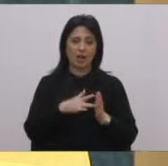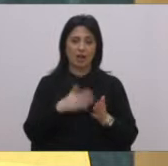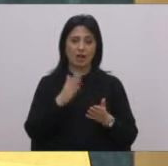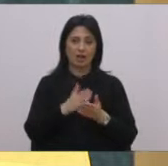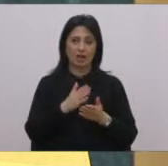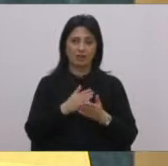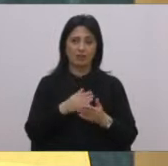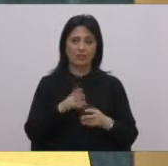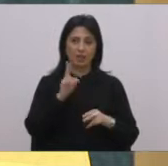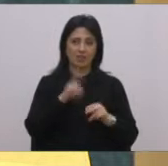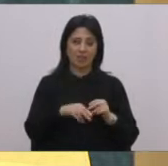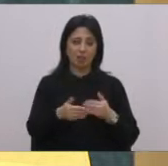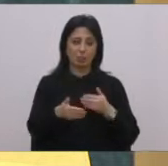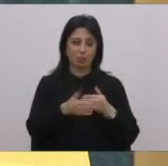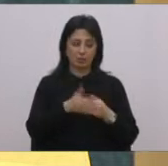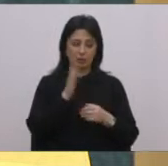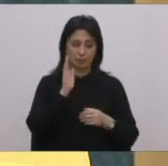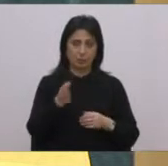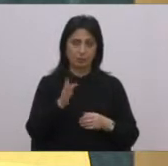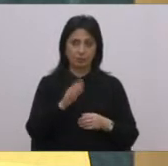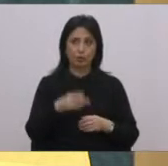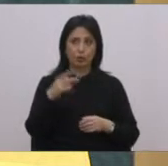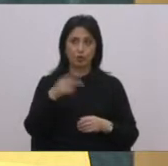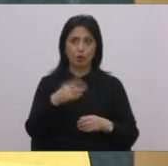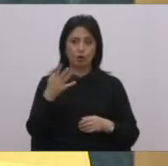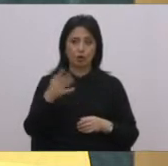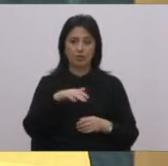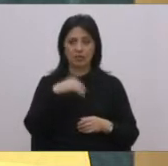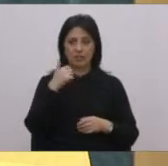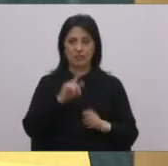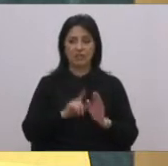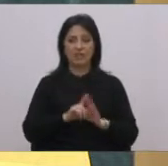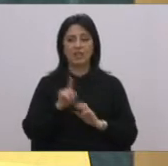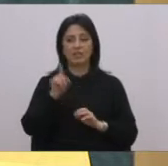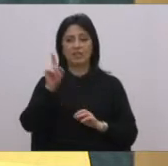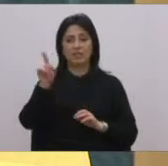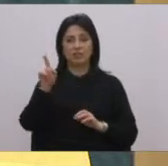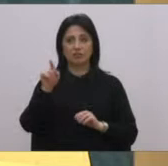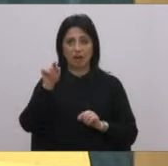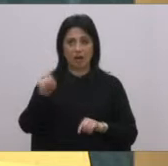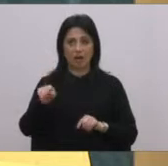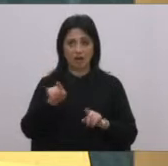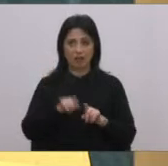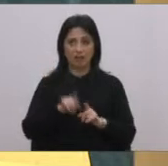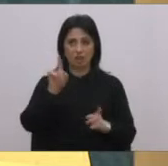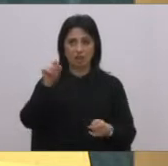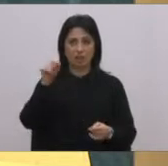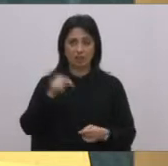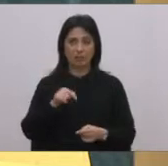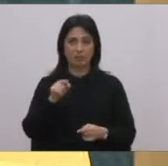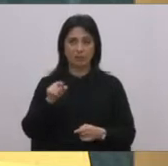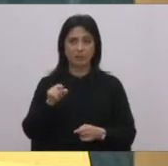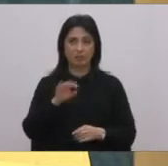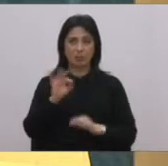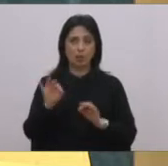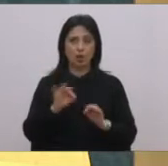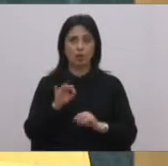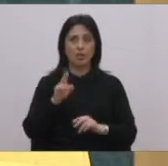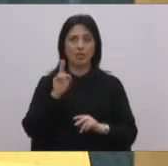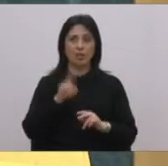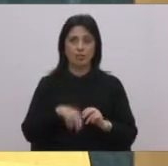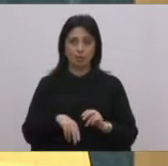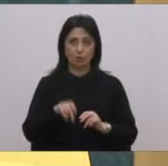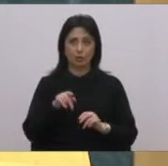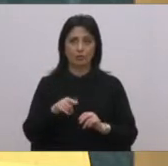რომელიც დასრულების ეტაპზე არის და 2024 წლის დასაწყისში აქაც შესაბამისი პროექტების დასრულებას